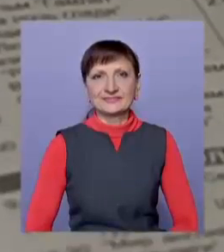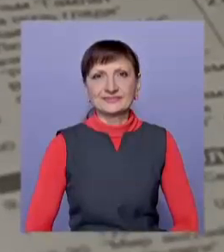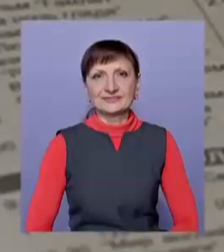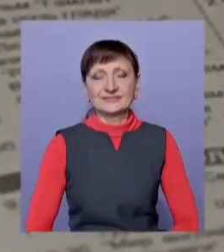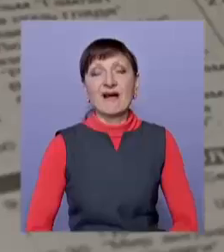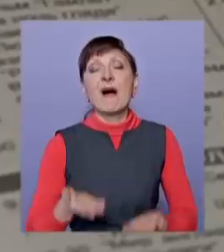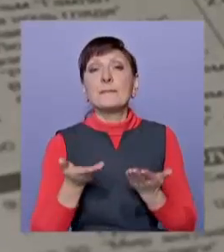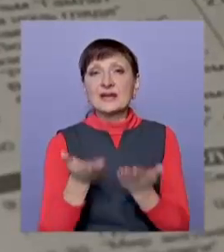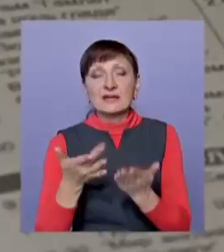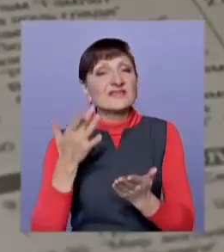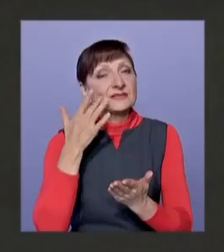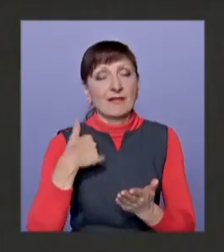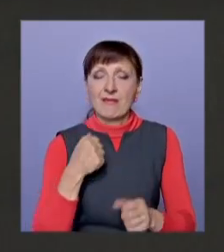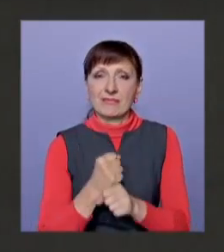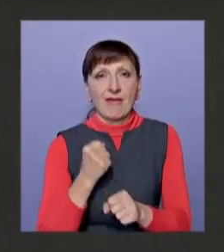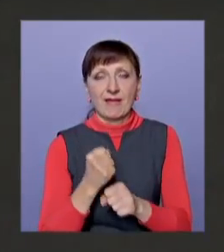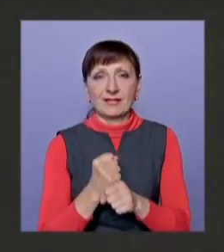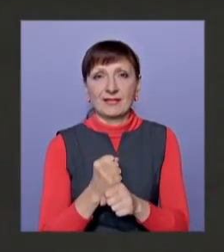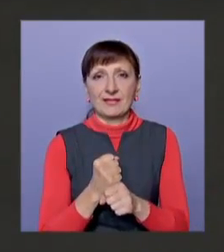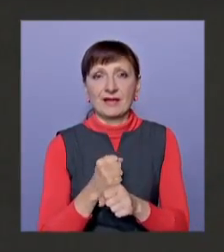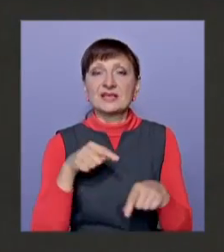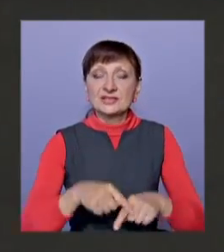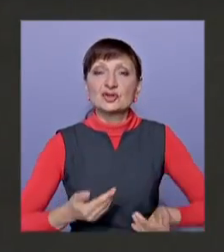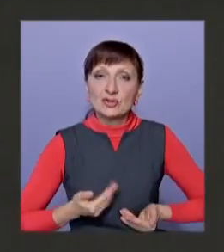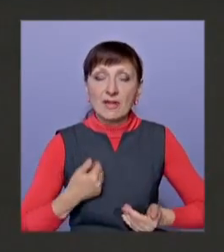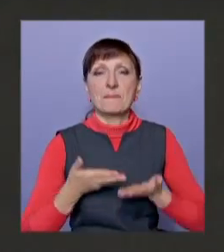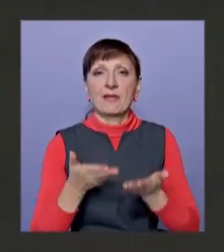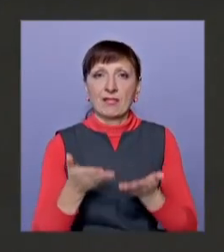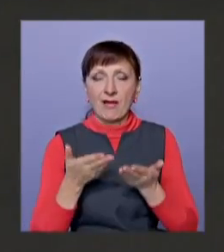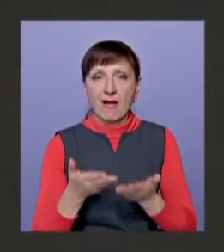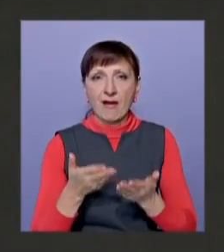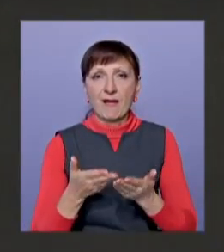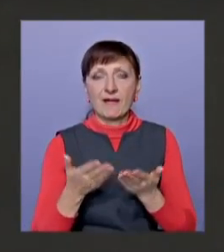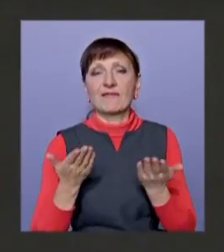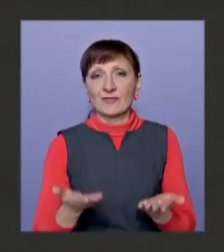Пироги я всегда пекла. И уже здесь жила, и здесь пекла. Но